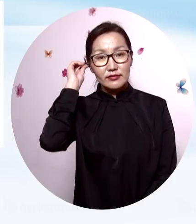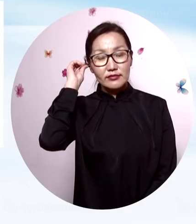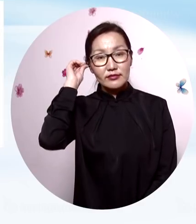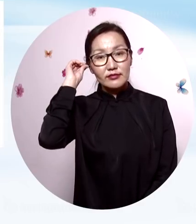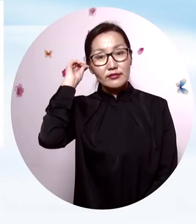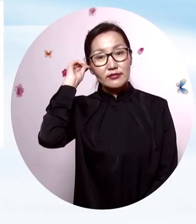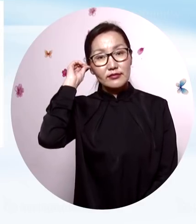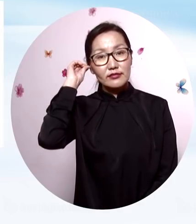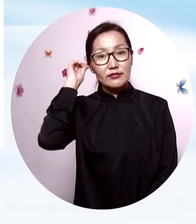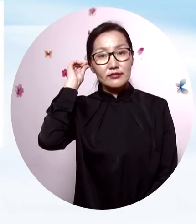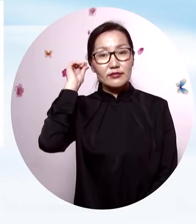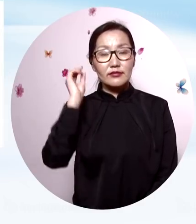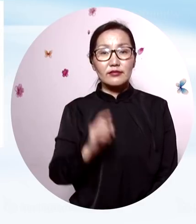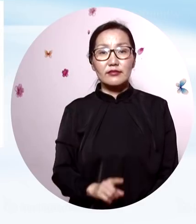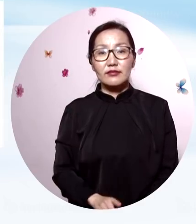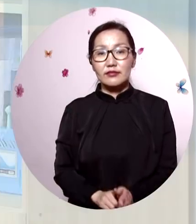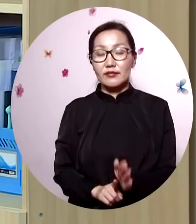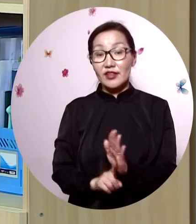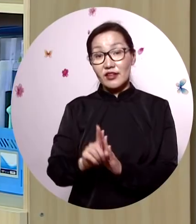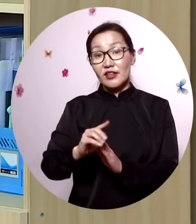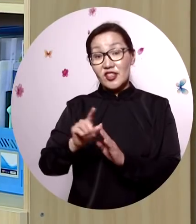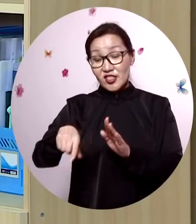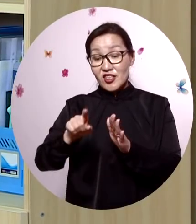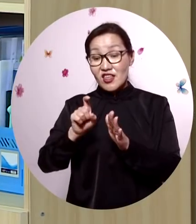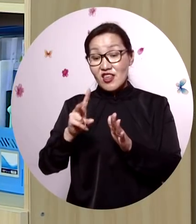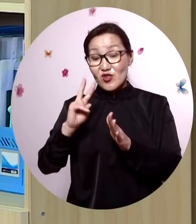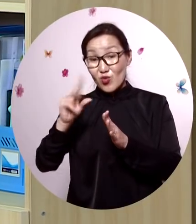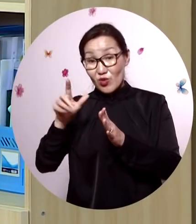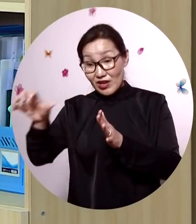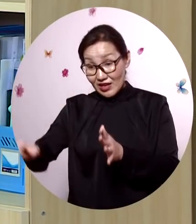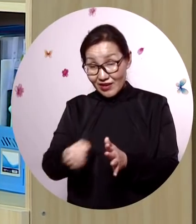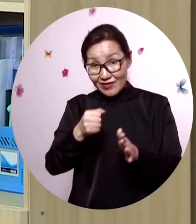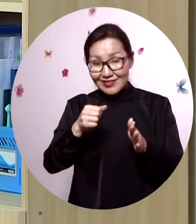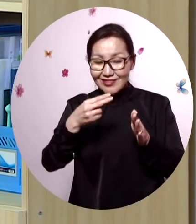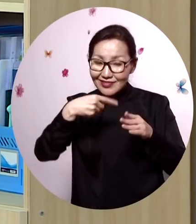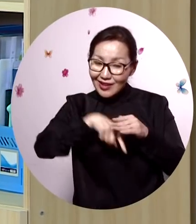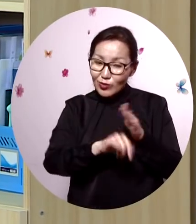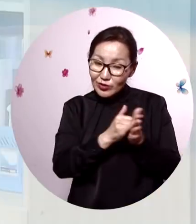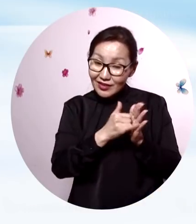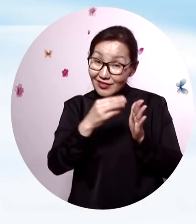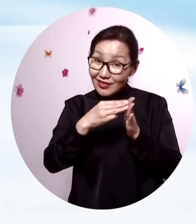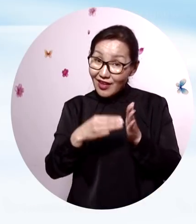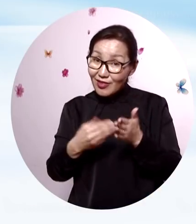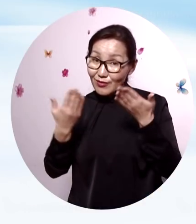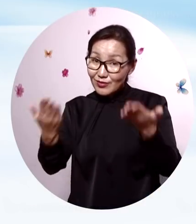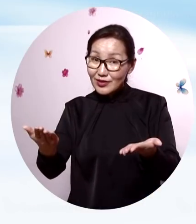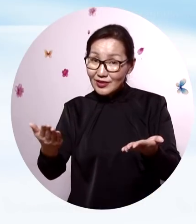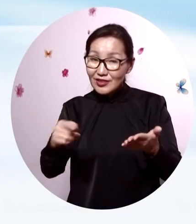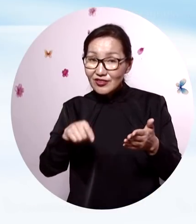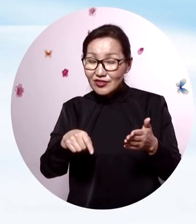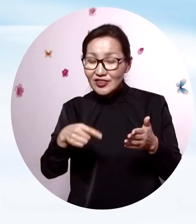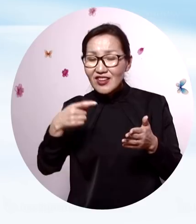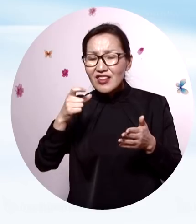За. Өнөөдөр хичээлээр бид нар хэл зүгийн далд утгыг нь тайлбарлан хэрэглэж сурлаа. За хэл зүг бол